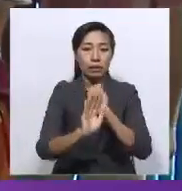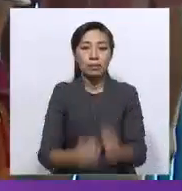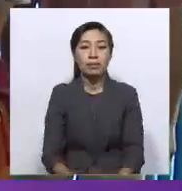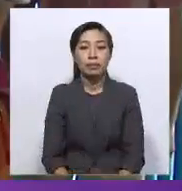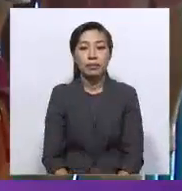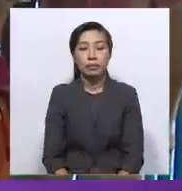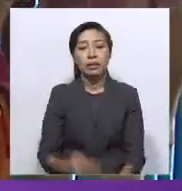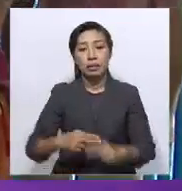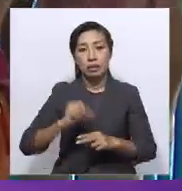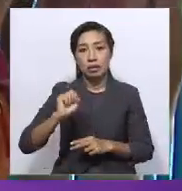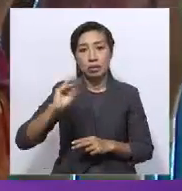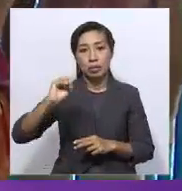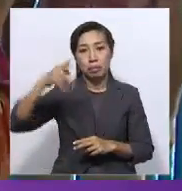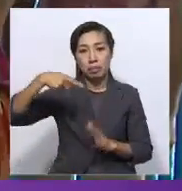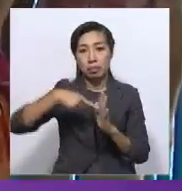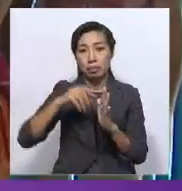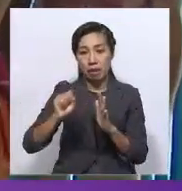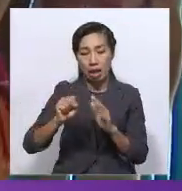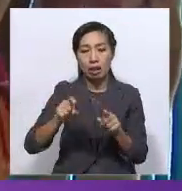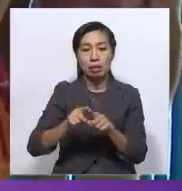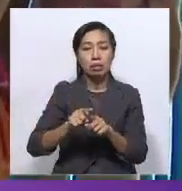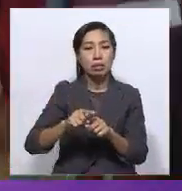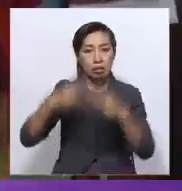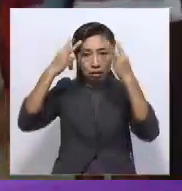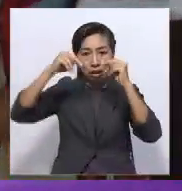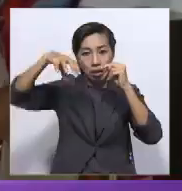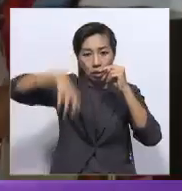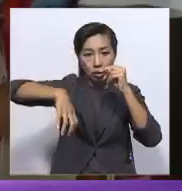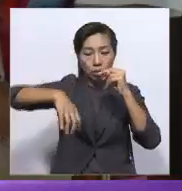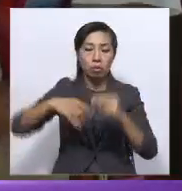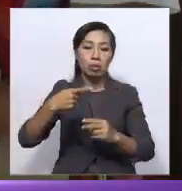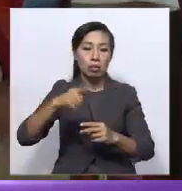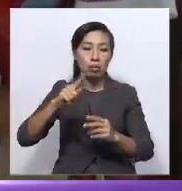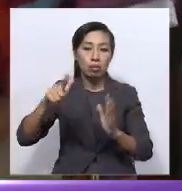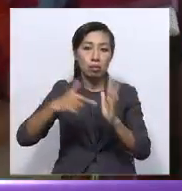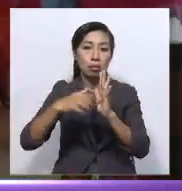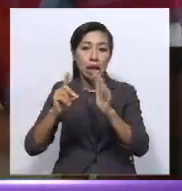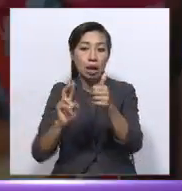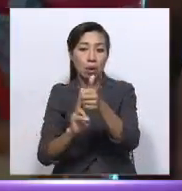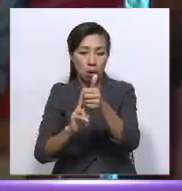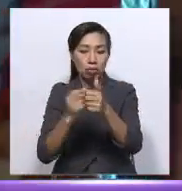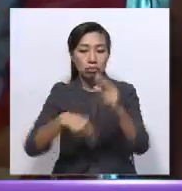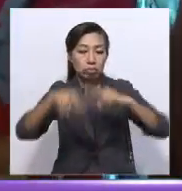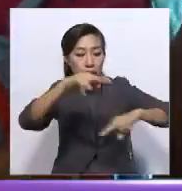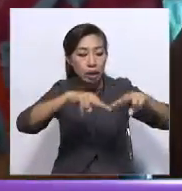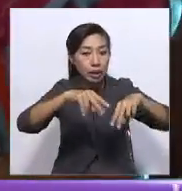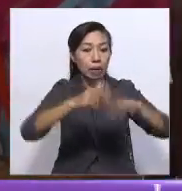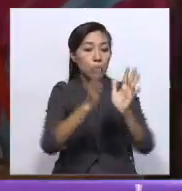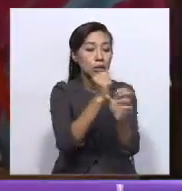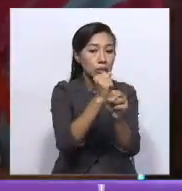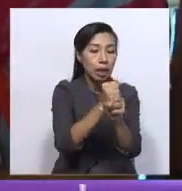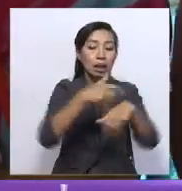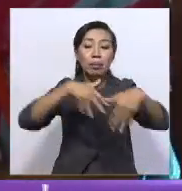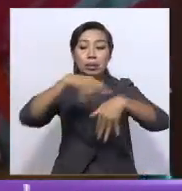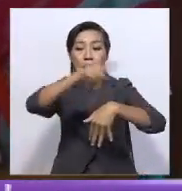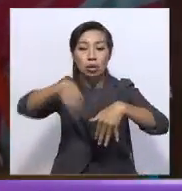นายสมภาษณ์นิลพันธ์รองปลัดสำนักนายกรัฐมนตรีตรวจเยี่ยมการปฏิบัติงานของเจ้าหน้าที่และประชาชนที่ศูนย์รับ